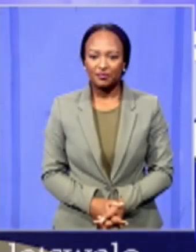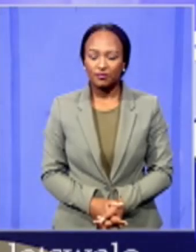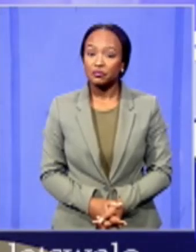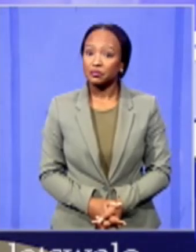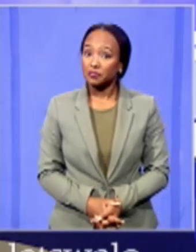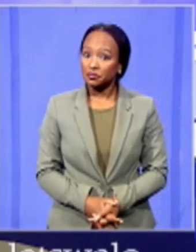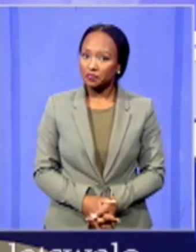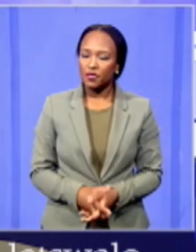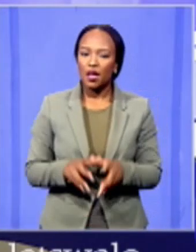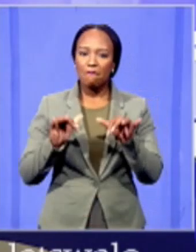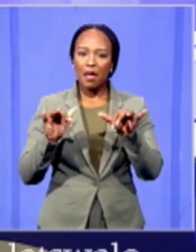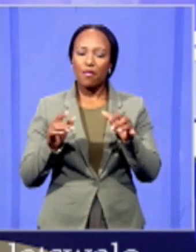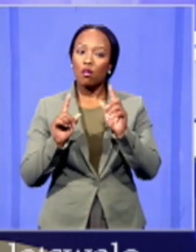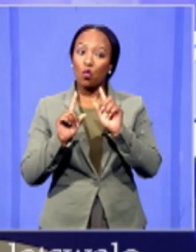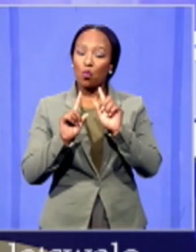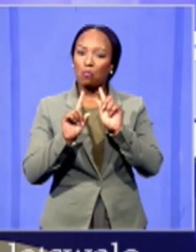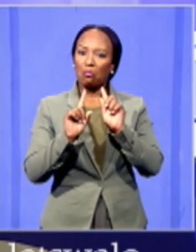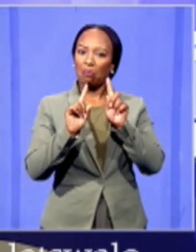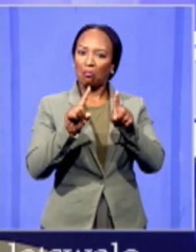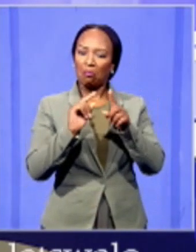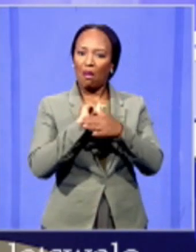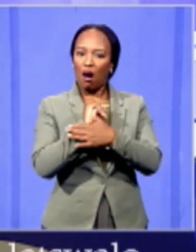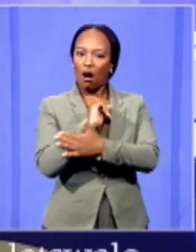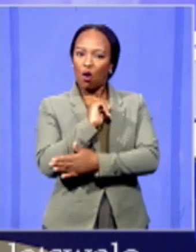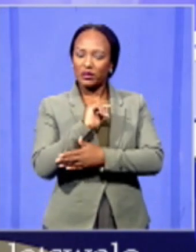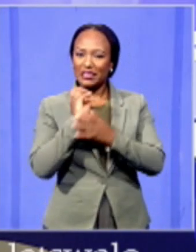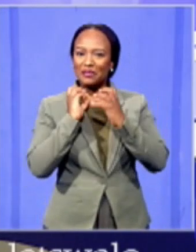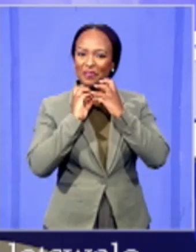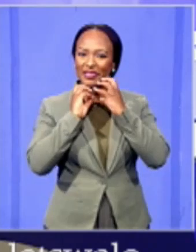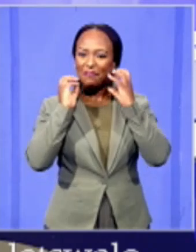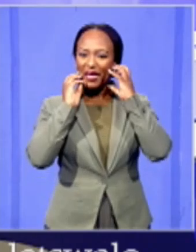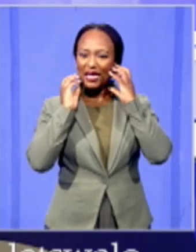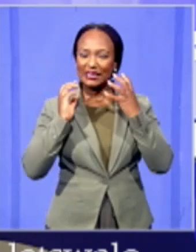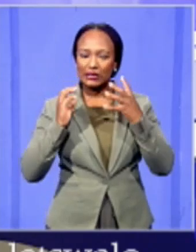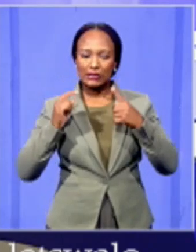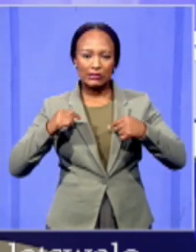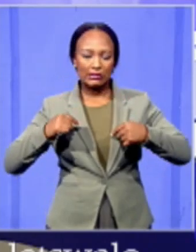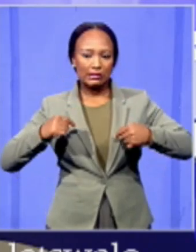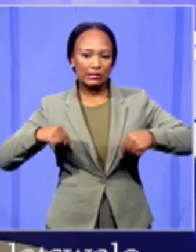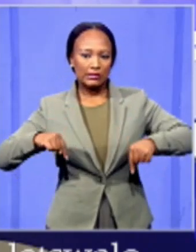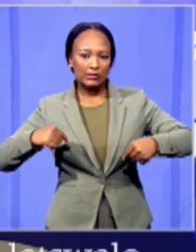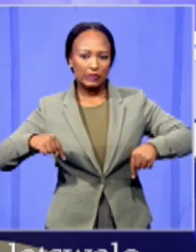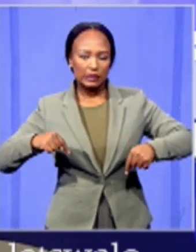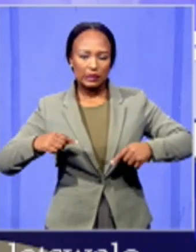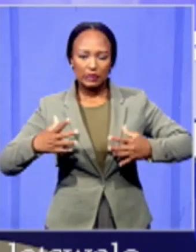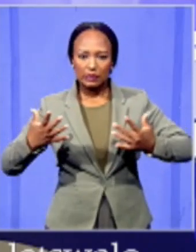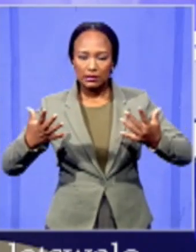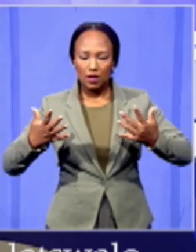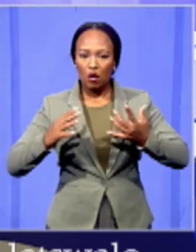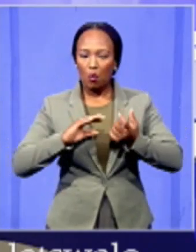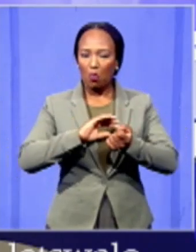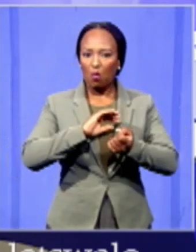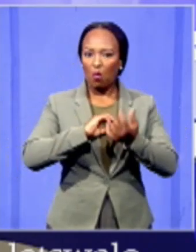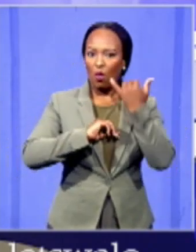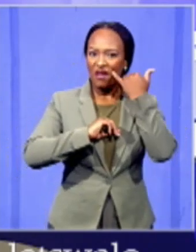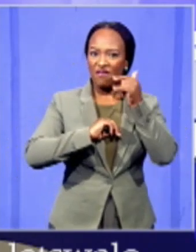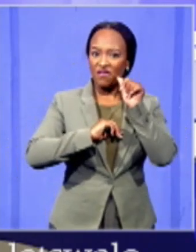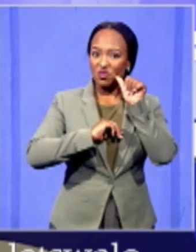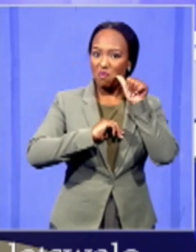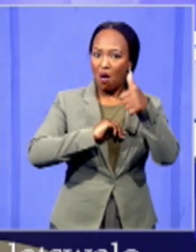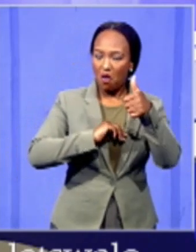Ke le tshogo fela go baeti bao ba ya go nageng ya Mozambique gore go ka ba le megwanto yeo e ka thomago ka mošupologo. Lekgotla